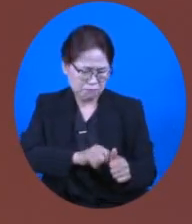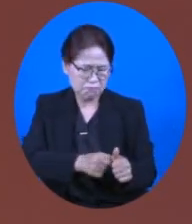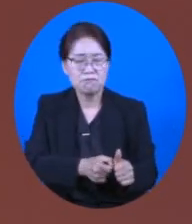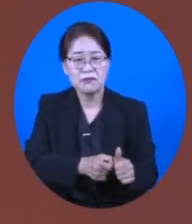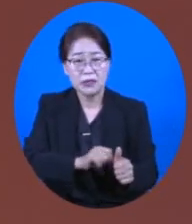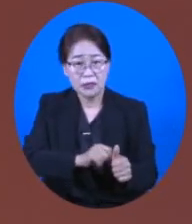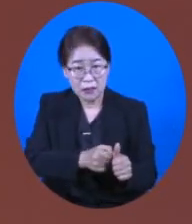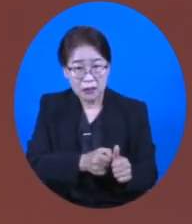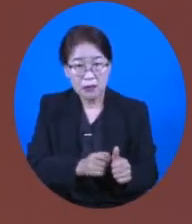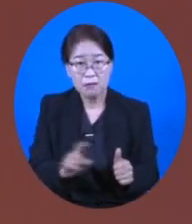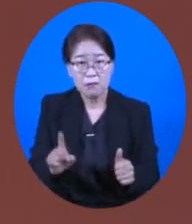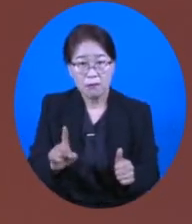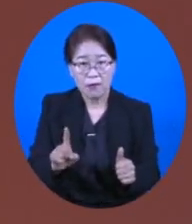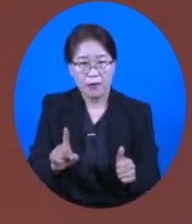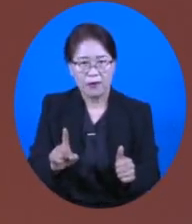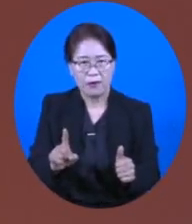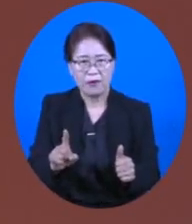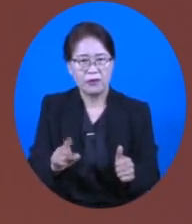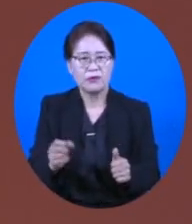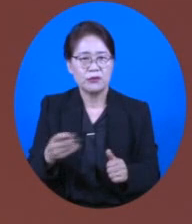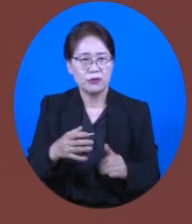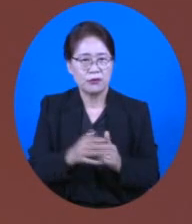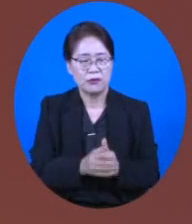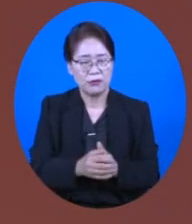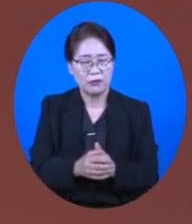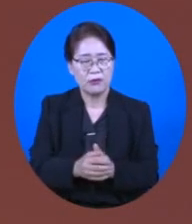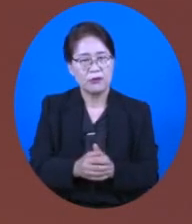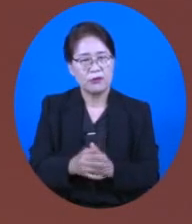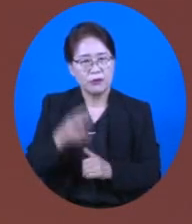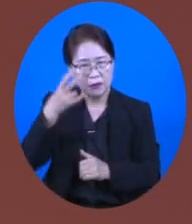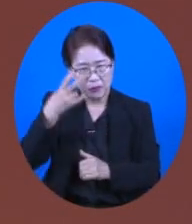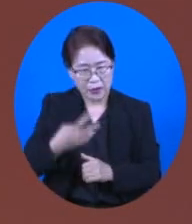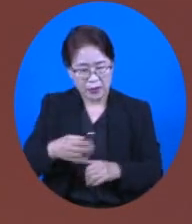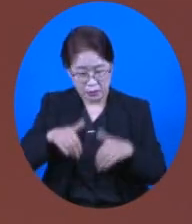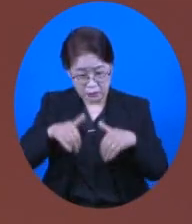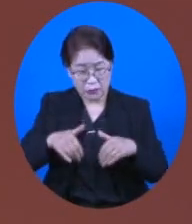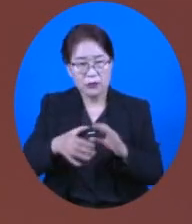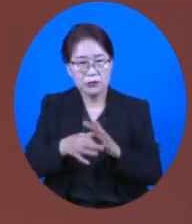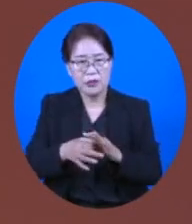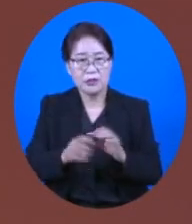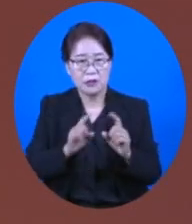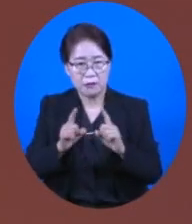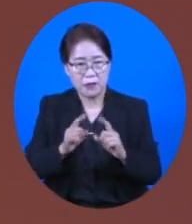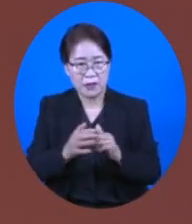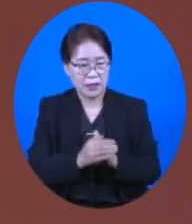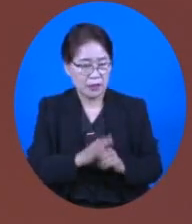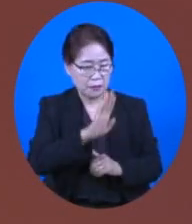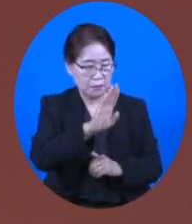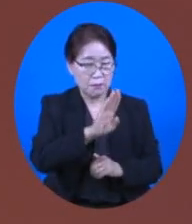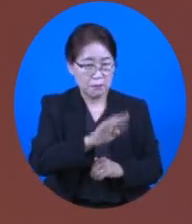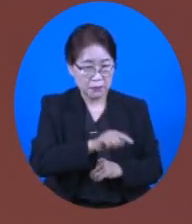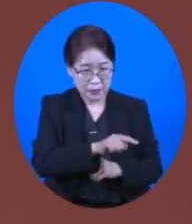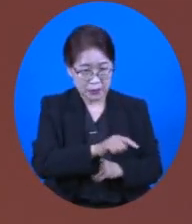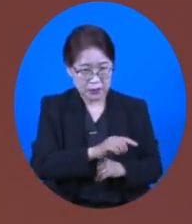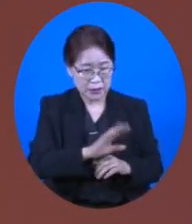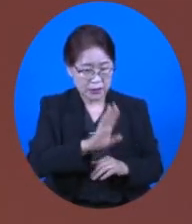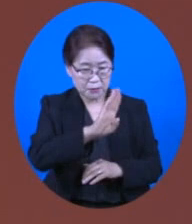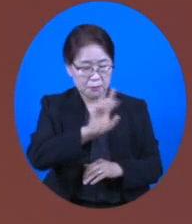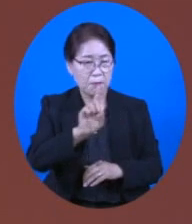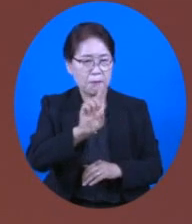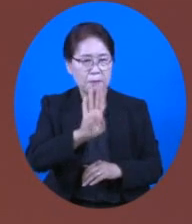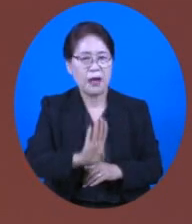것입니다. 그리고 예레미야 선지자를 통해서 말씀하셨어요. 바벨론의 포로 생활 70년이